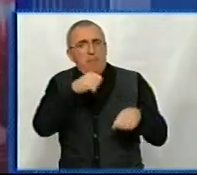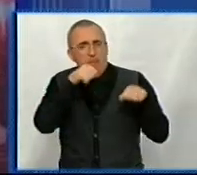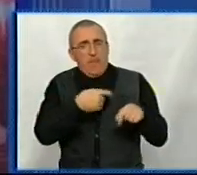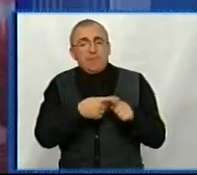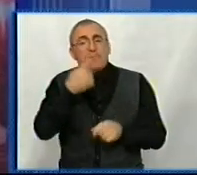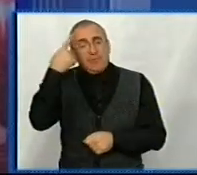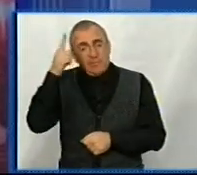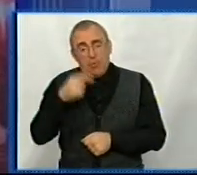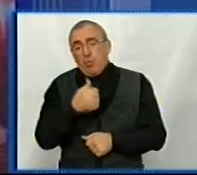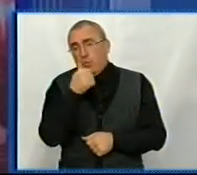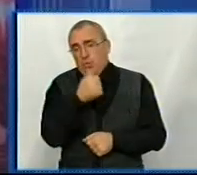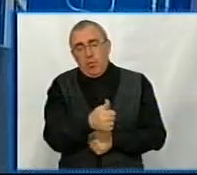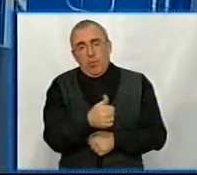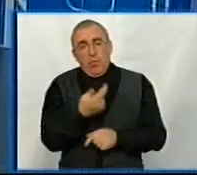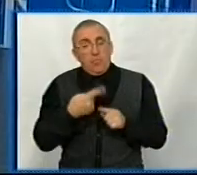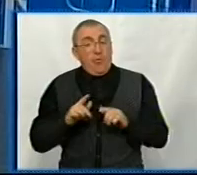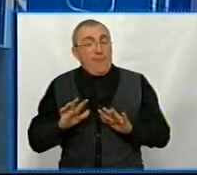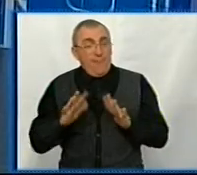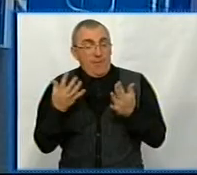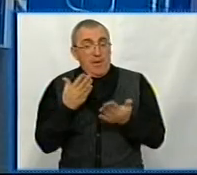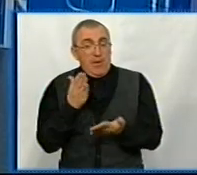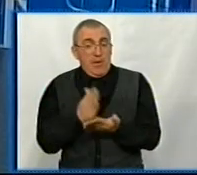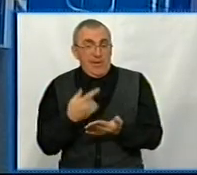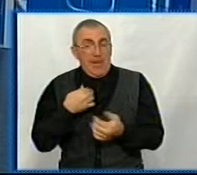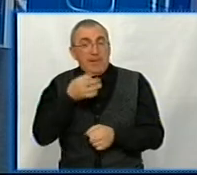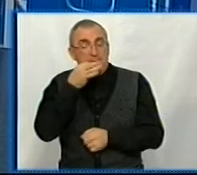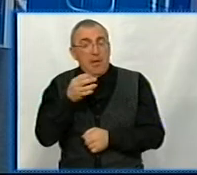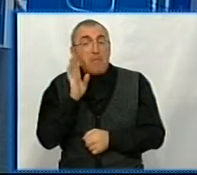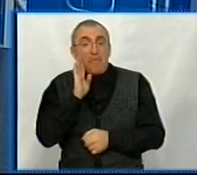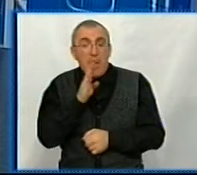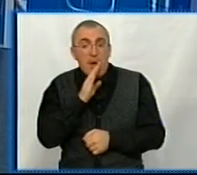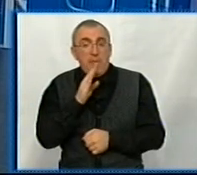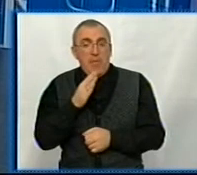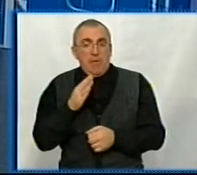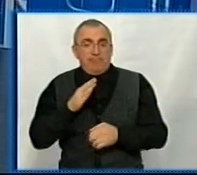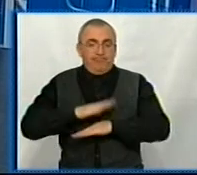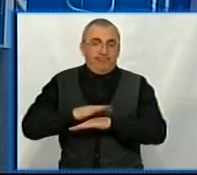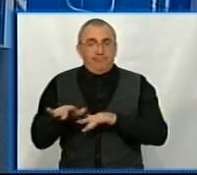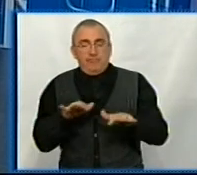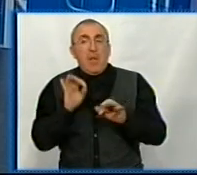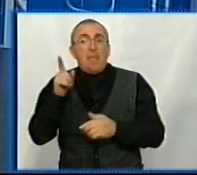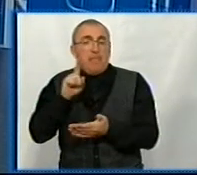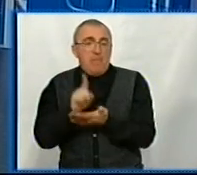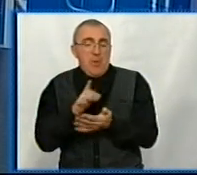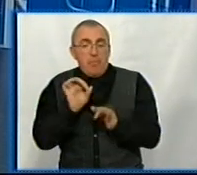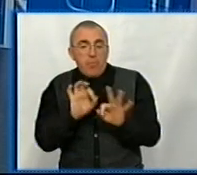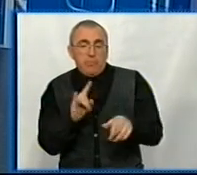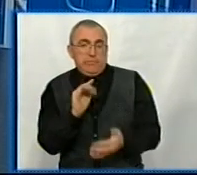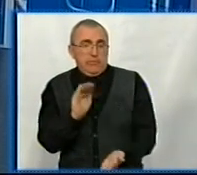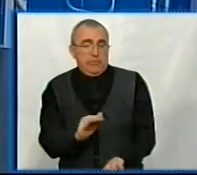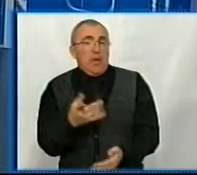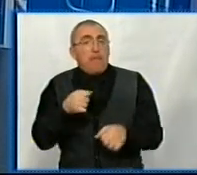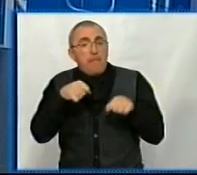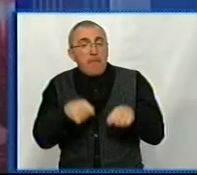про це знають, це дуже добре. А як в цьому випадку, про який я сказала, мамі повести, Що вона має пояснити дитині? Які